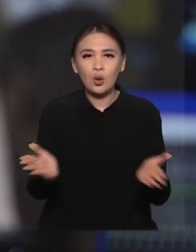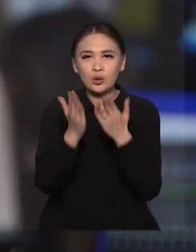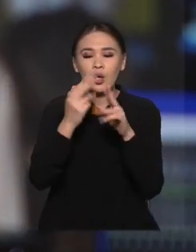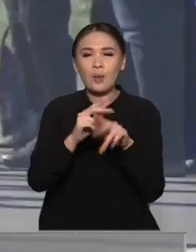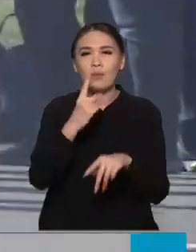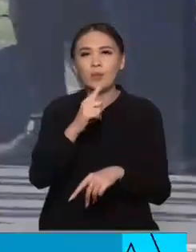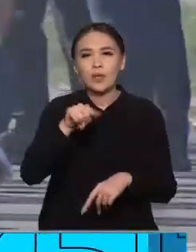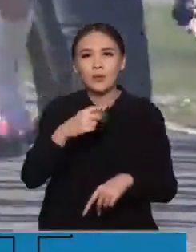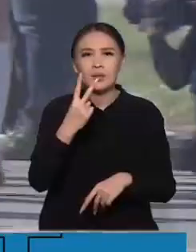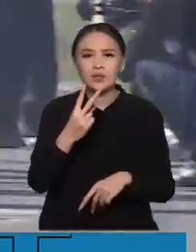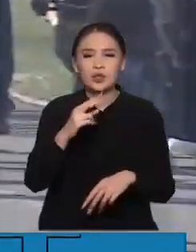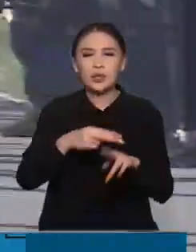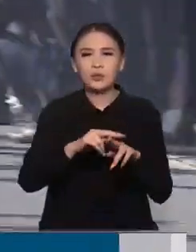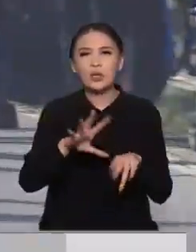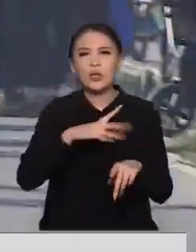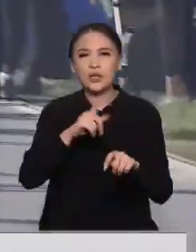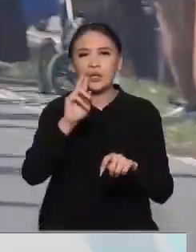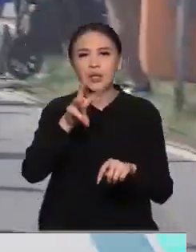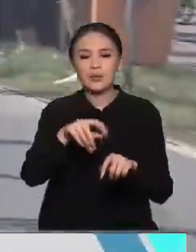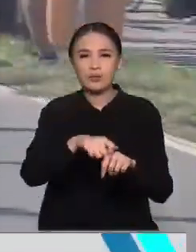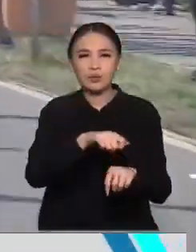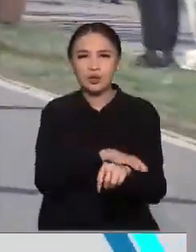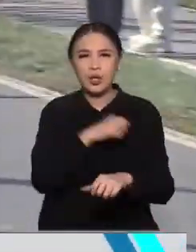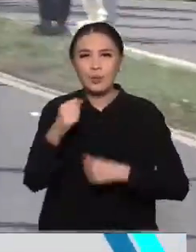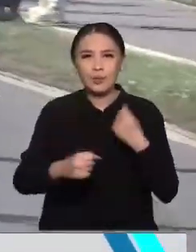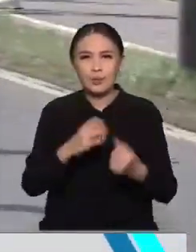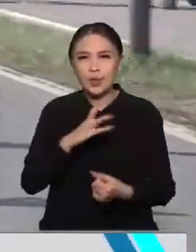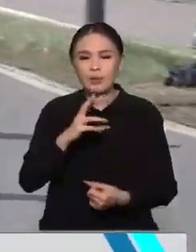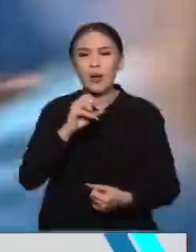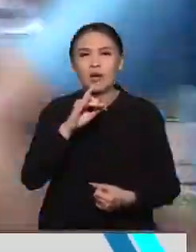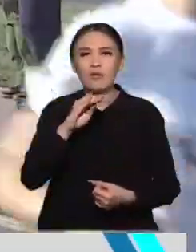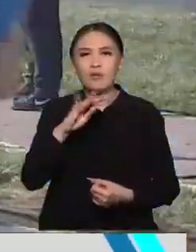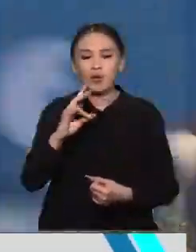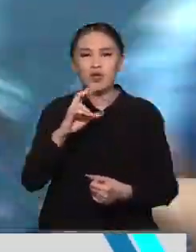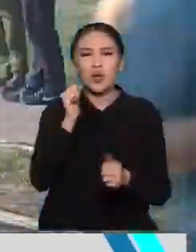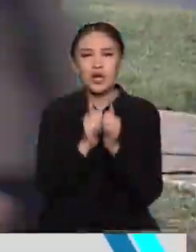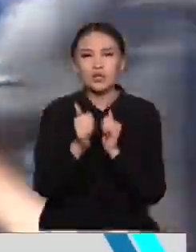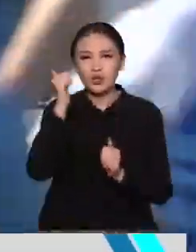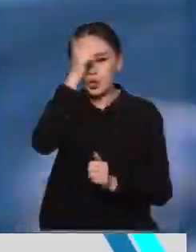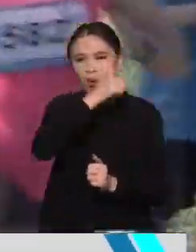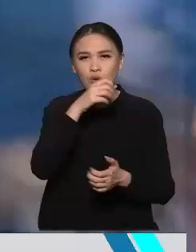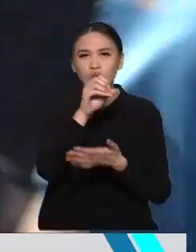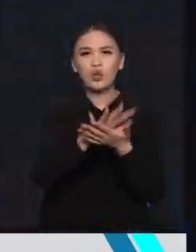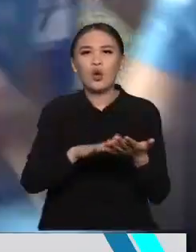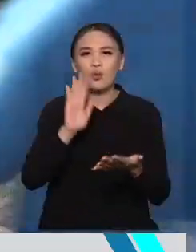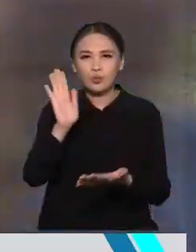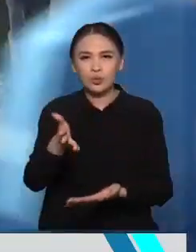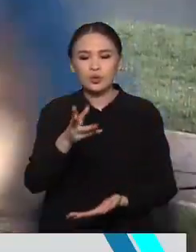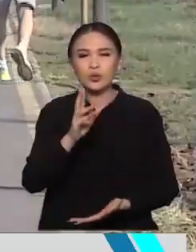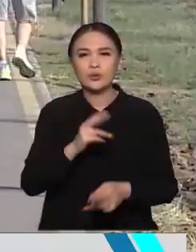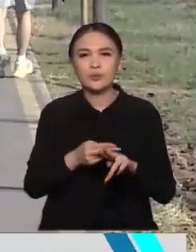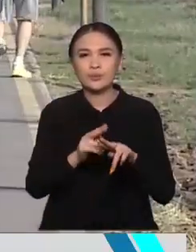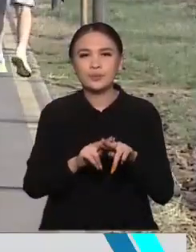2,5, 5 және 10 шақырым қашықтықта бақ сынады. Марафон жыл сайын ұйымдастырылып, дәстүрлі түрде жалғасын таппақ.